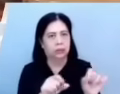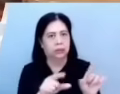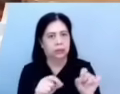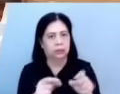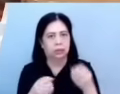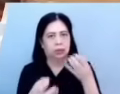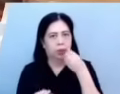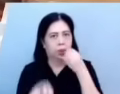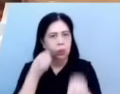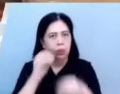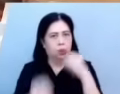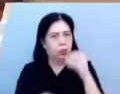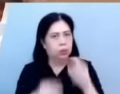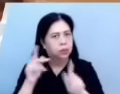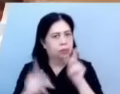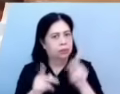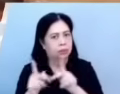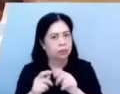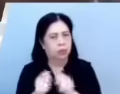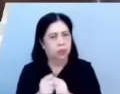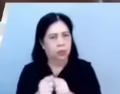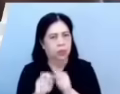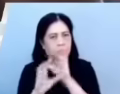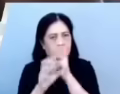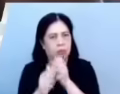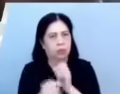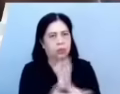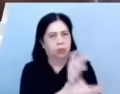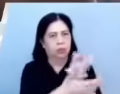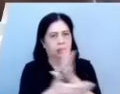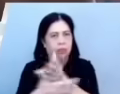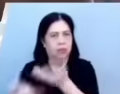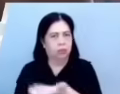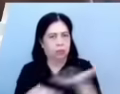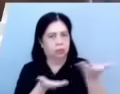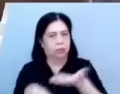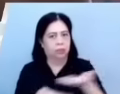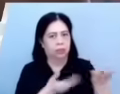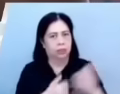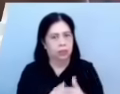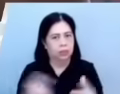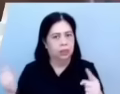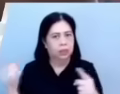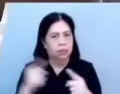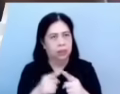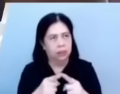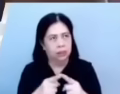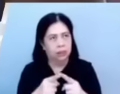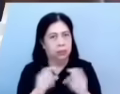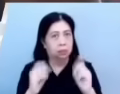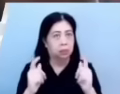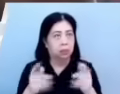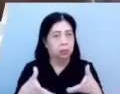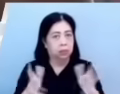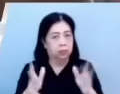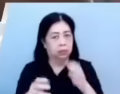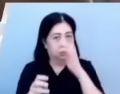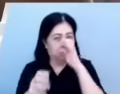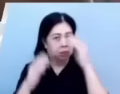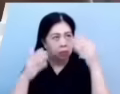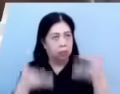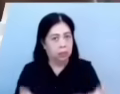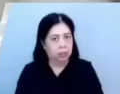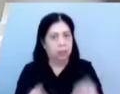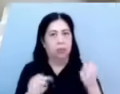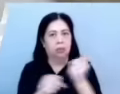tao. Hinahatid-hatid ko sa mga bahay-bahay. Pero hanggang sa nung nagluwag, naisipan ko na gumawa ng maliit